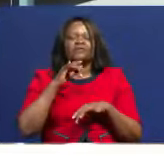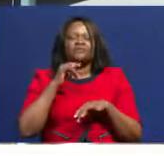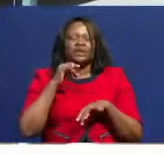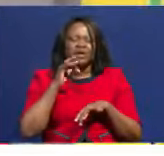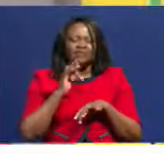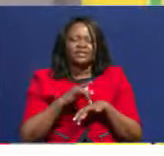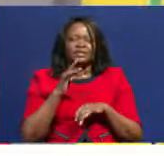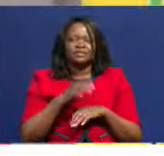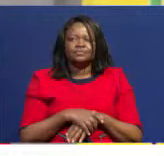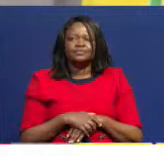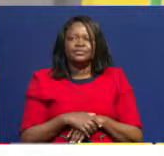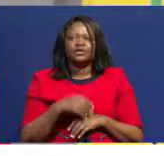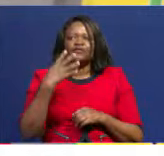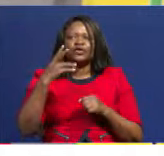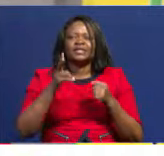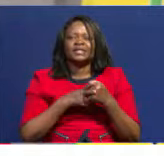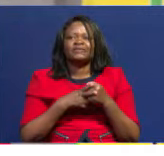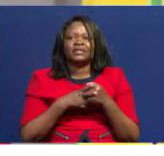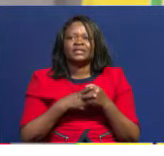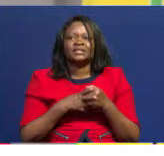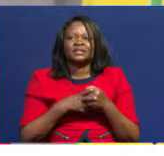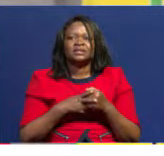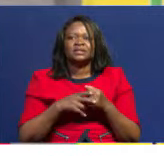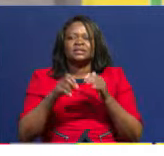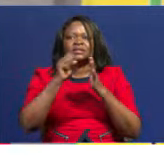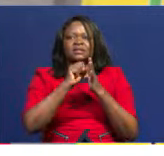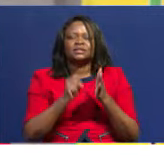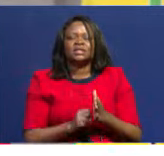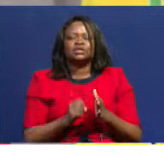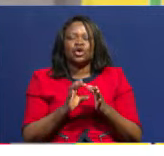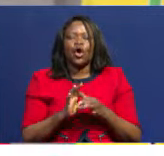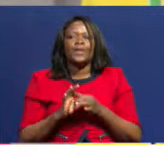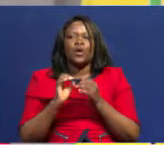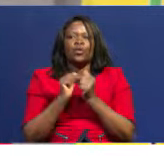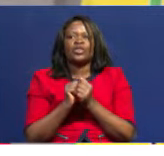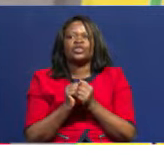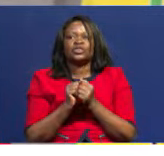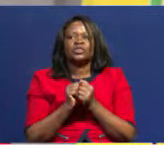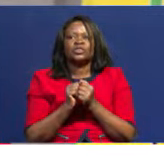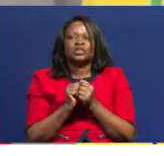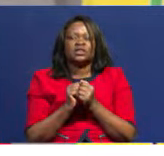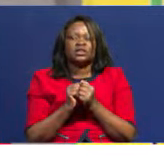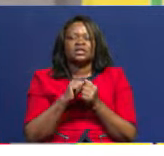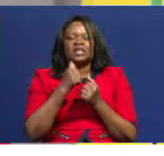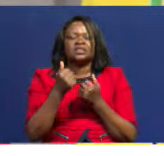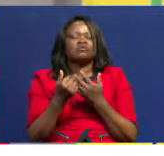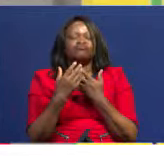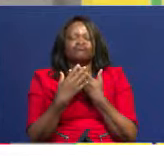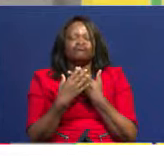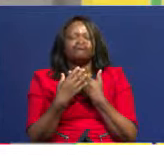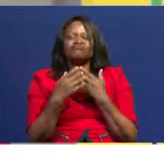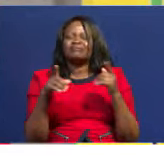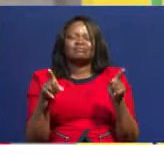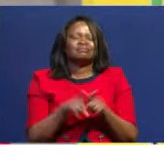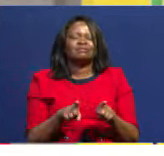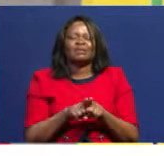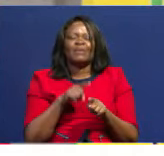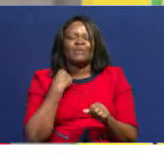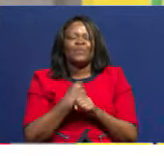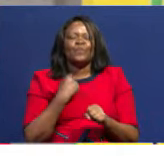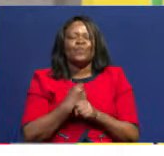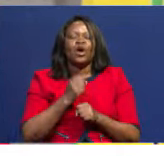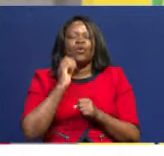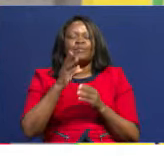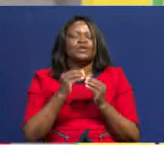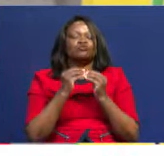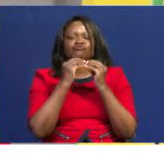husika. 47 state corporations with overlapping and duplicating functions will be